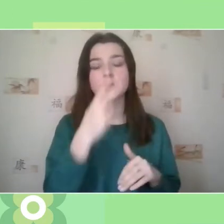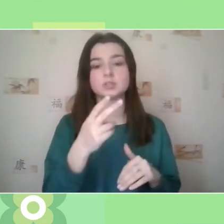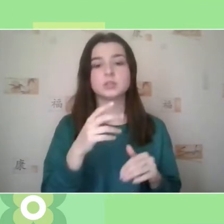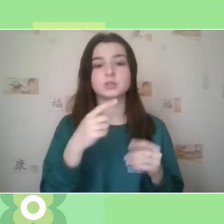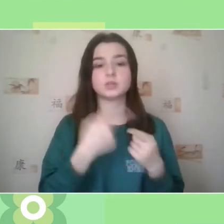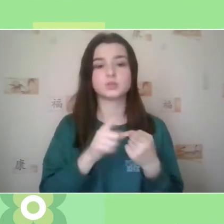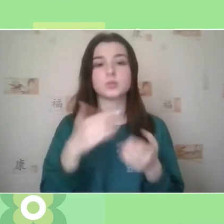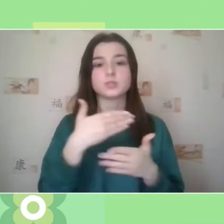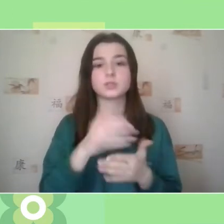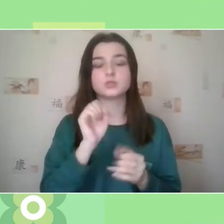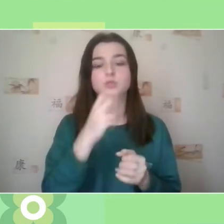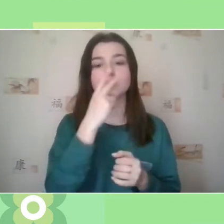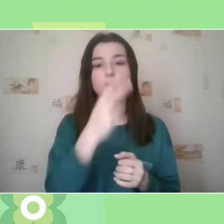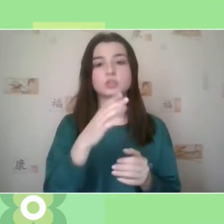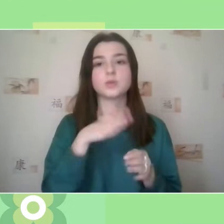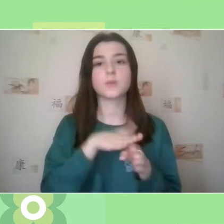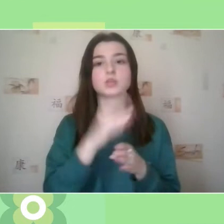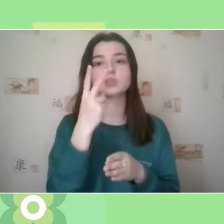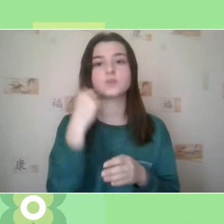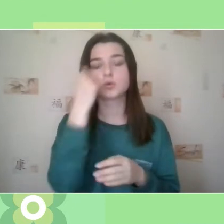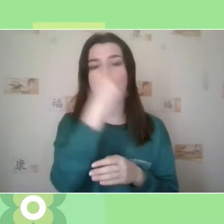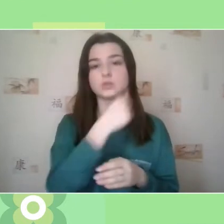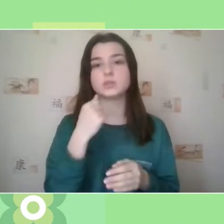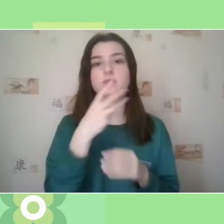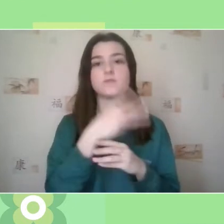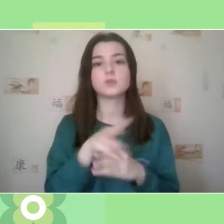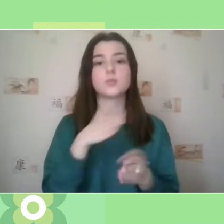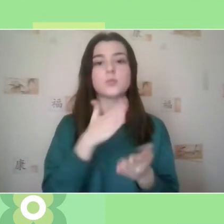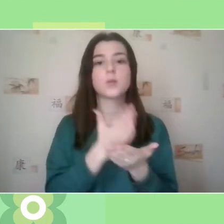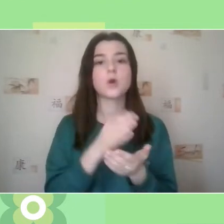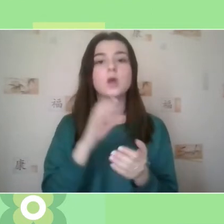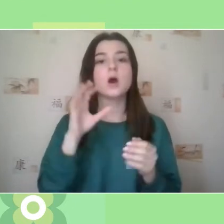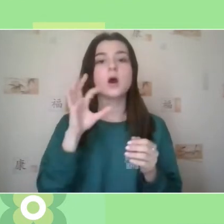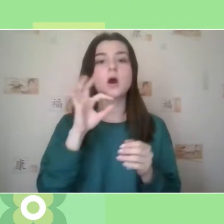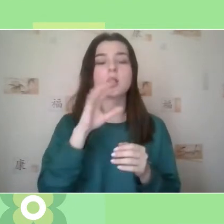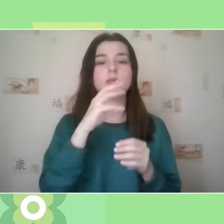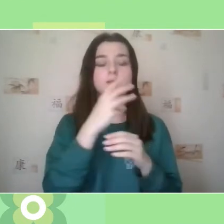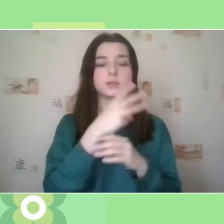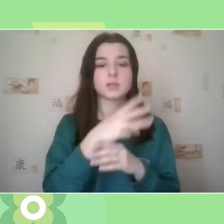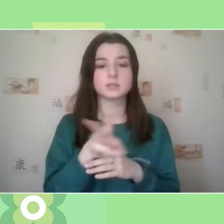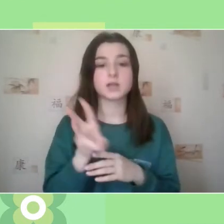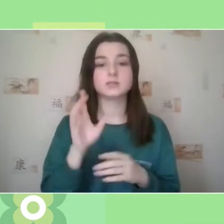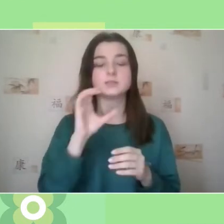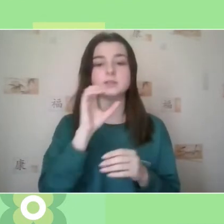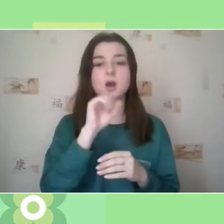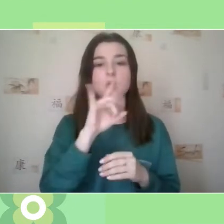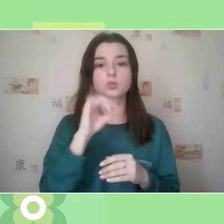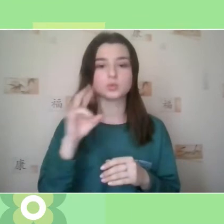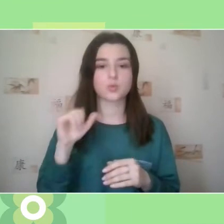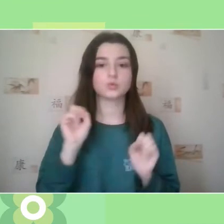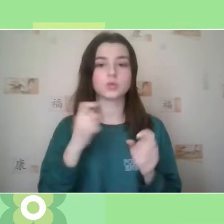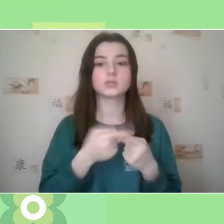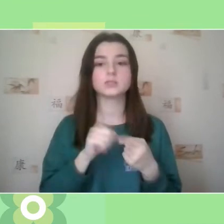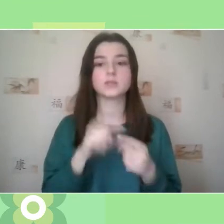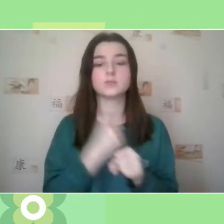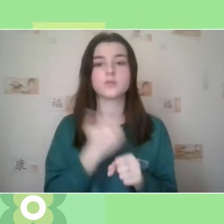побачити майже 2 години відео прямої онлайн-трансляції аукціону, як це відбувається у нас. І якщо ви